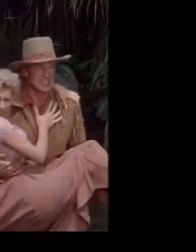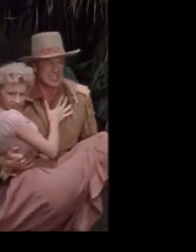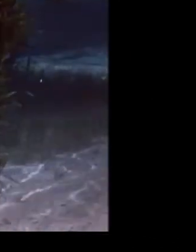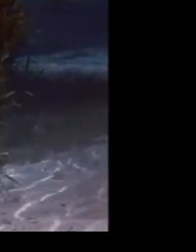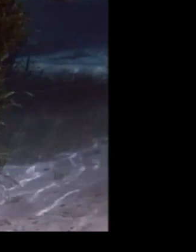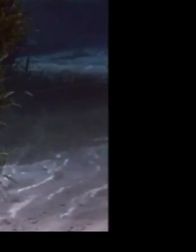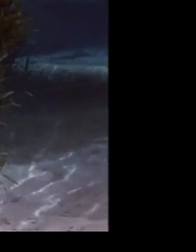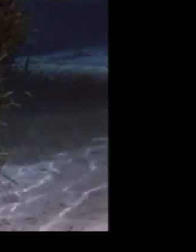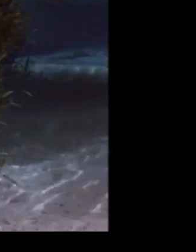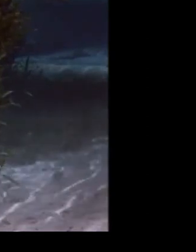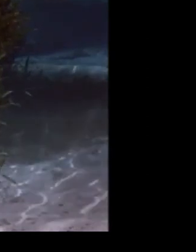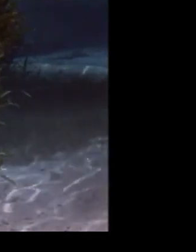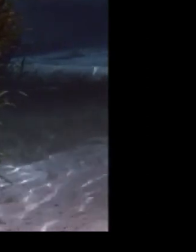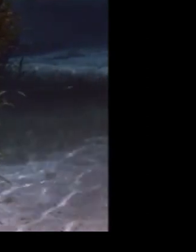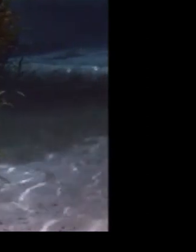alligator.